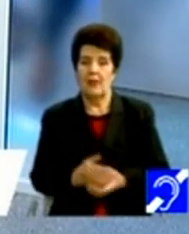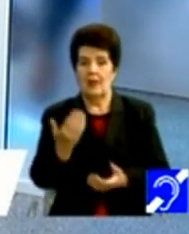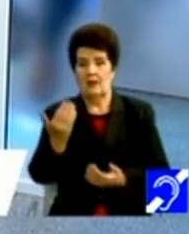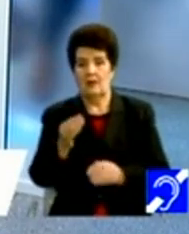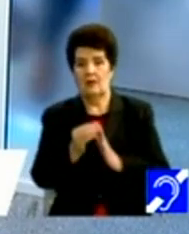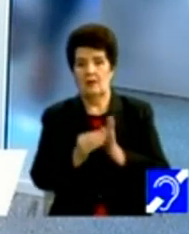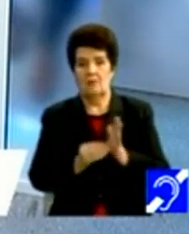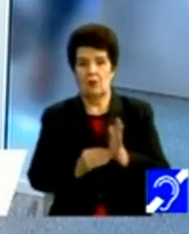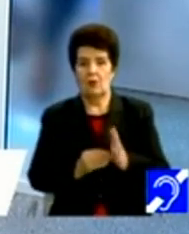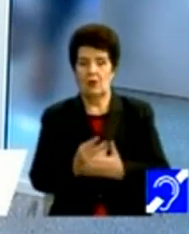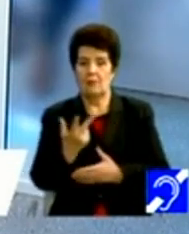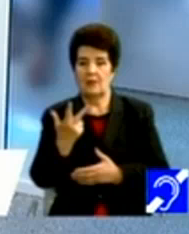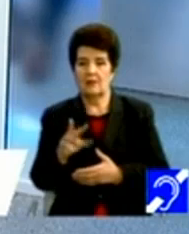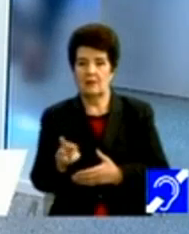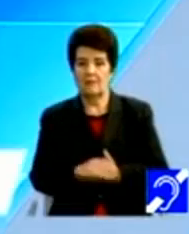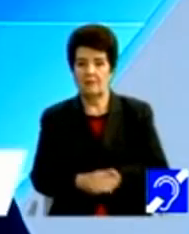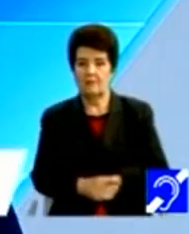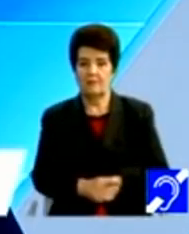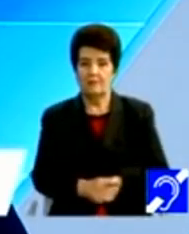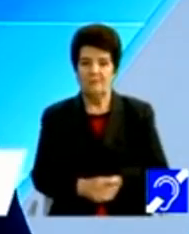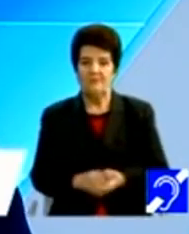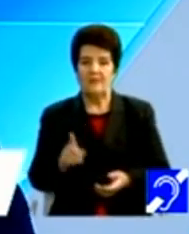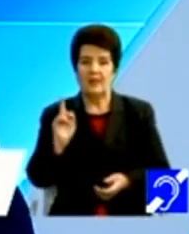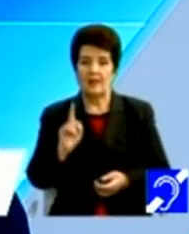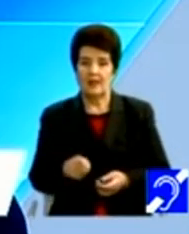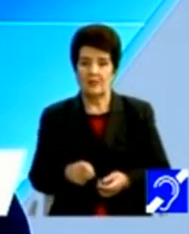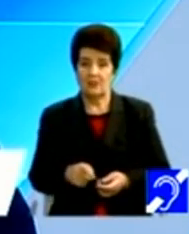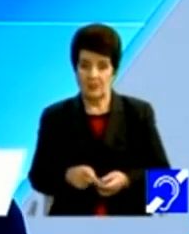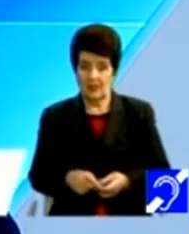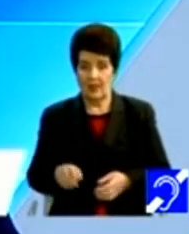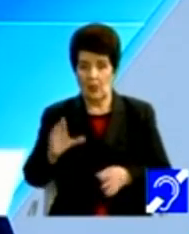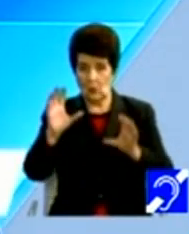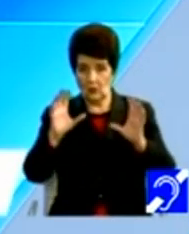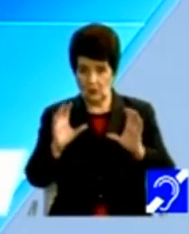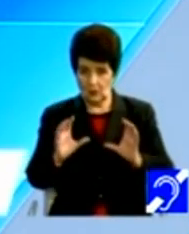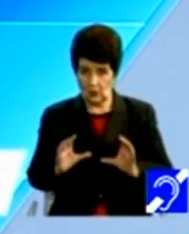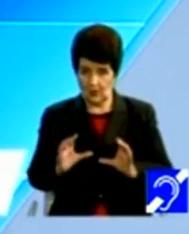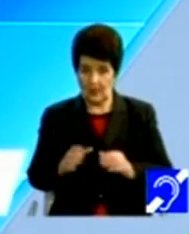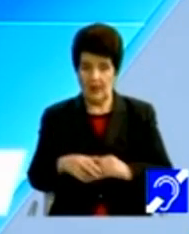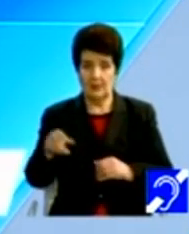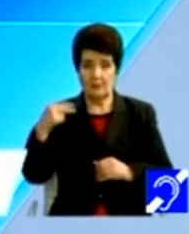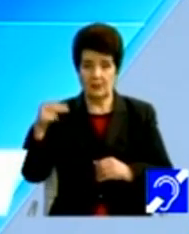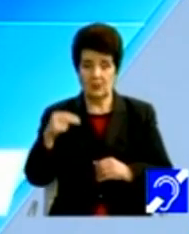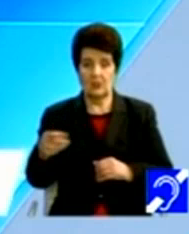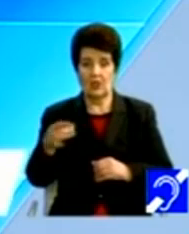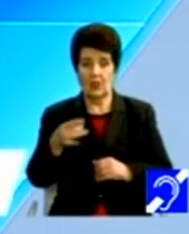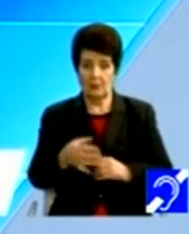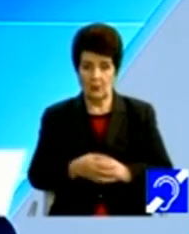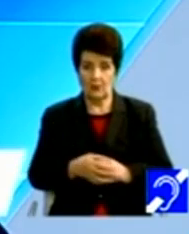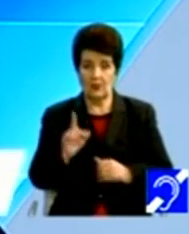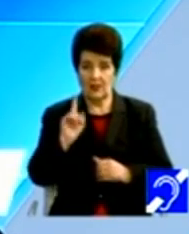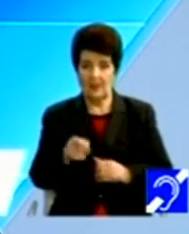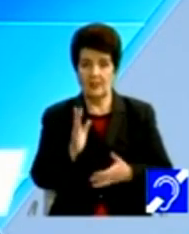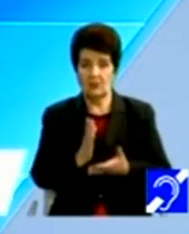programului în 3 minute. Anume, pornind de la aceste prevederi constituționale că președintele Republicii, el este cel